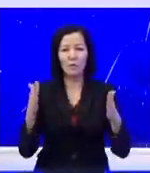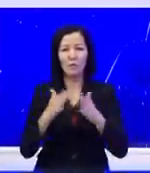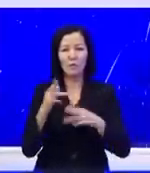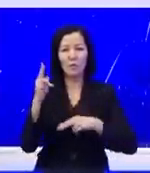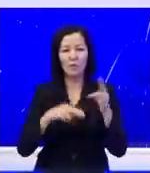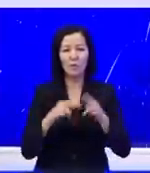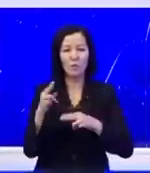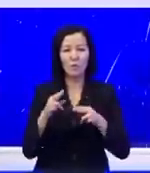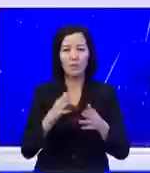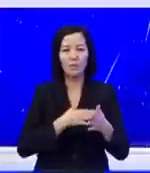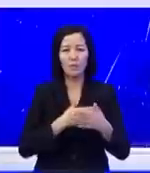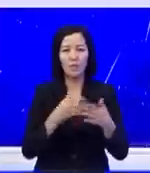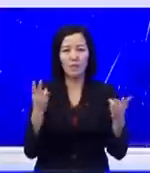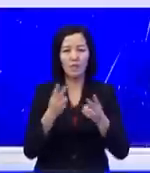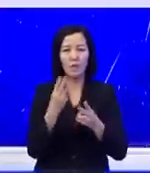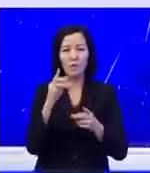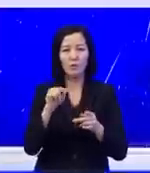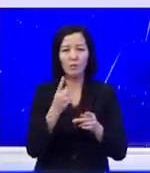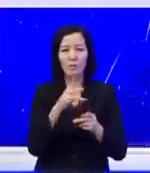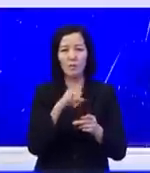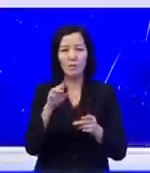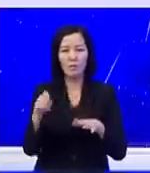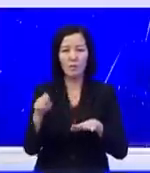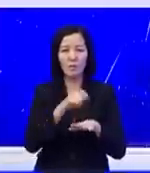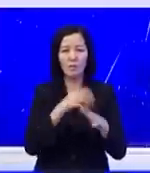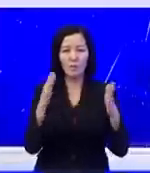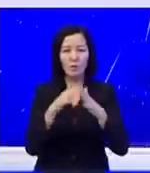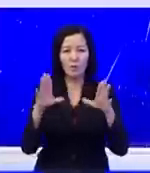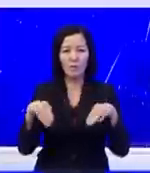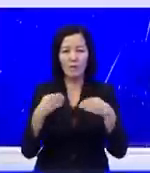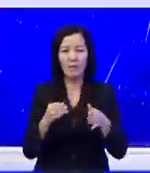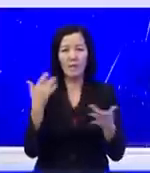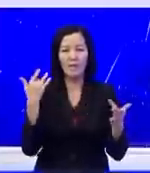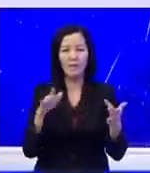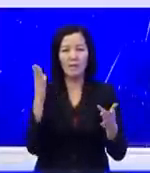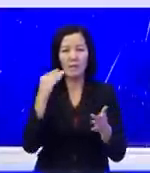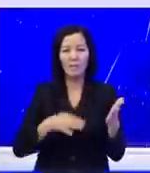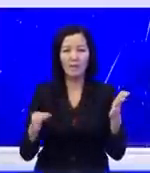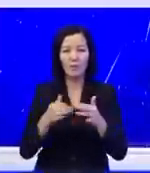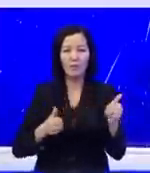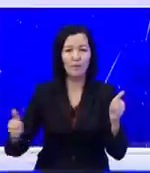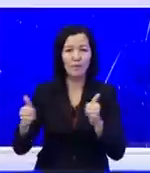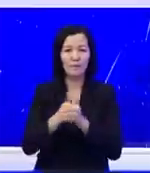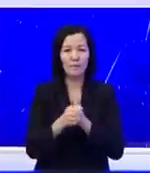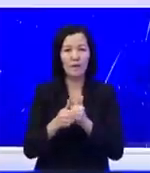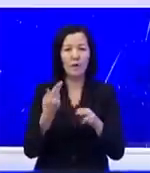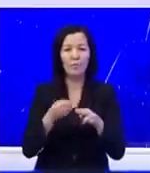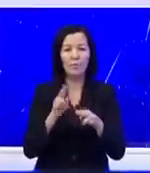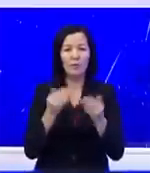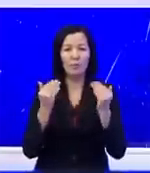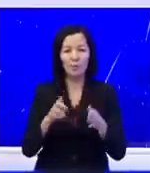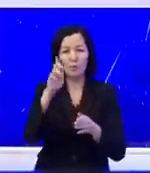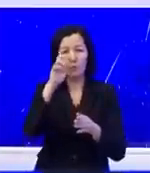басынан 3,1 миллион шаршы метр баспана пайдалануға берілген. Бұл істе Жамбыл, Алматы облыстары көш бастап тұр. Бұл туралы